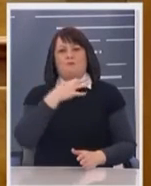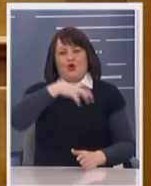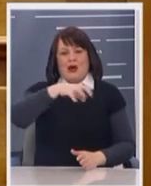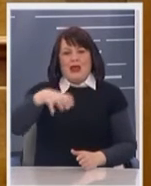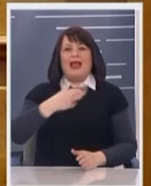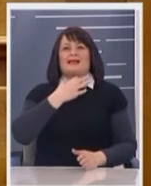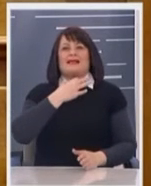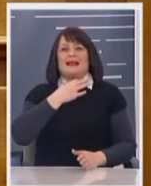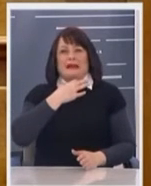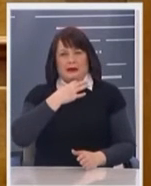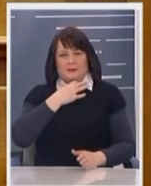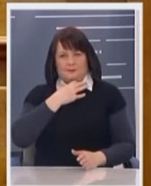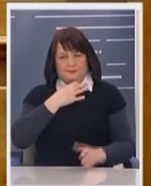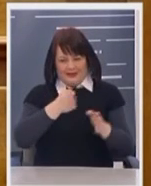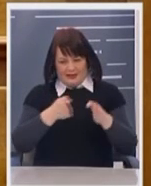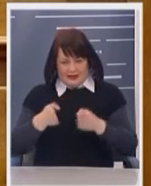ήταν 437.